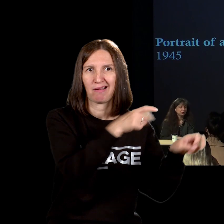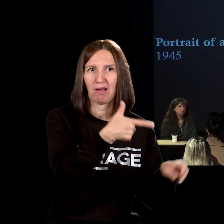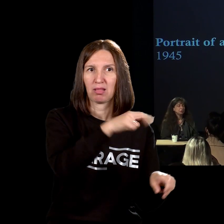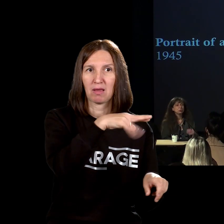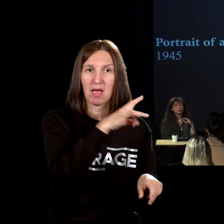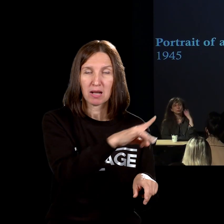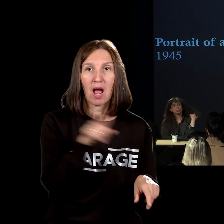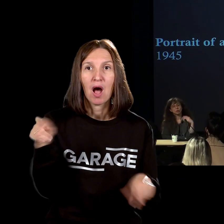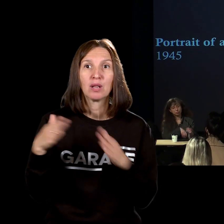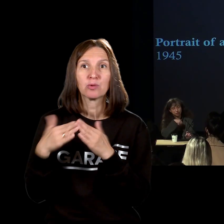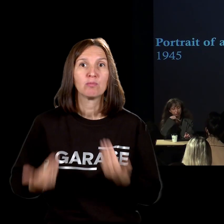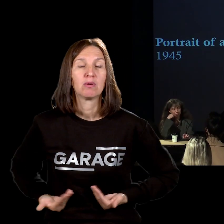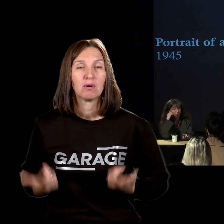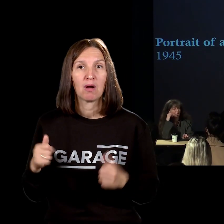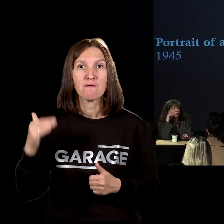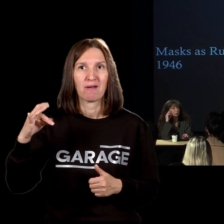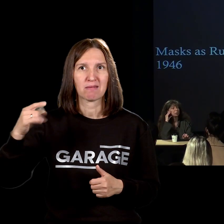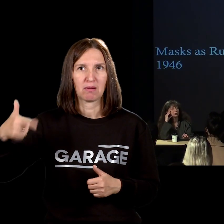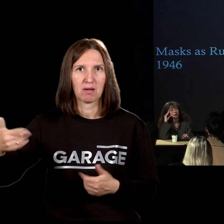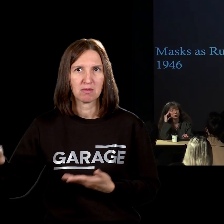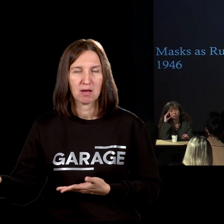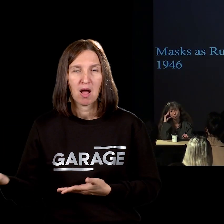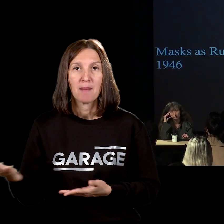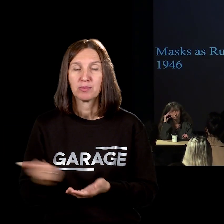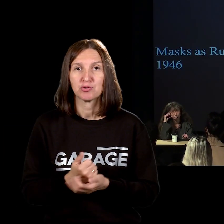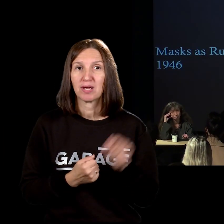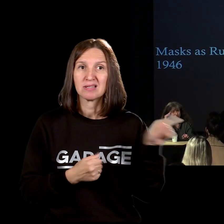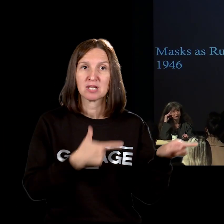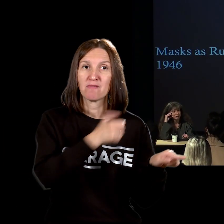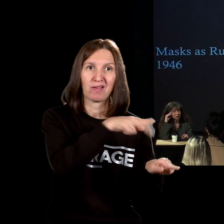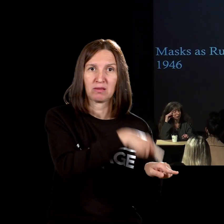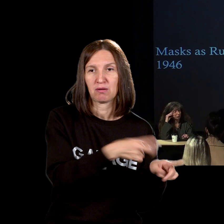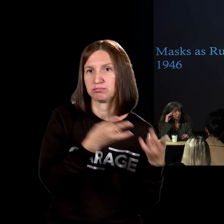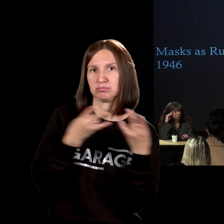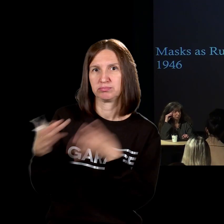и, собственно говоря, ни в той, ни в другой Германии он никому как художник не нужен, потому что